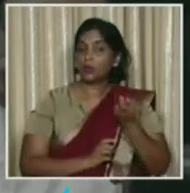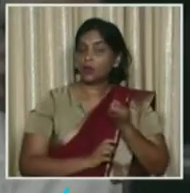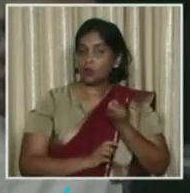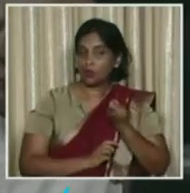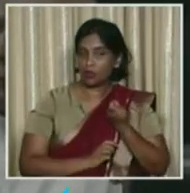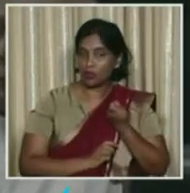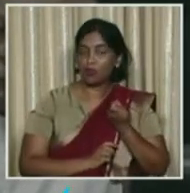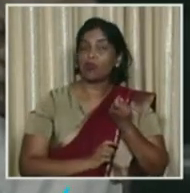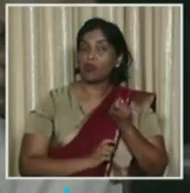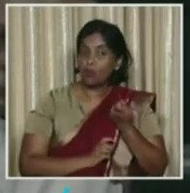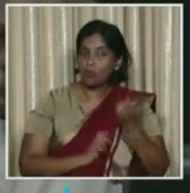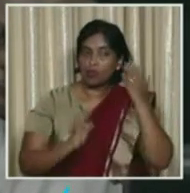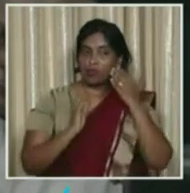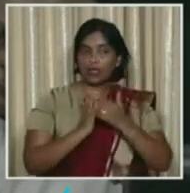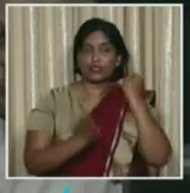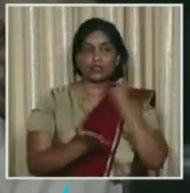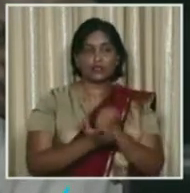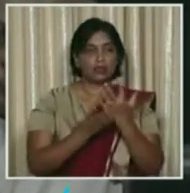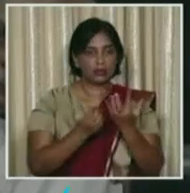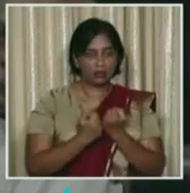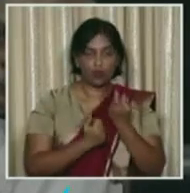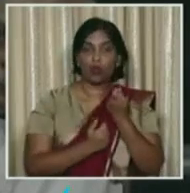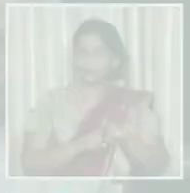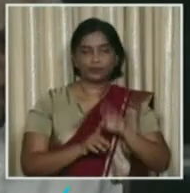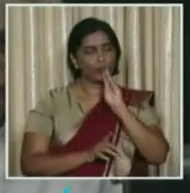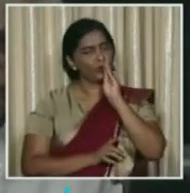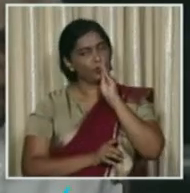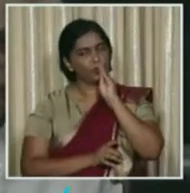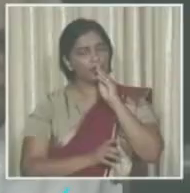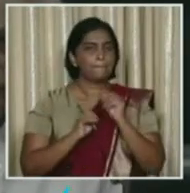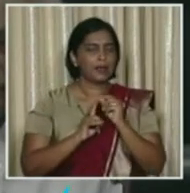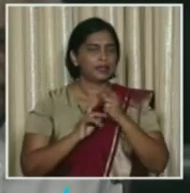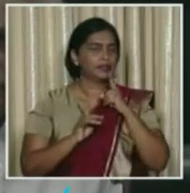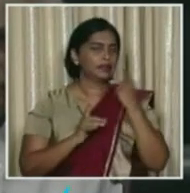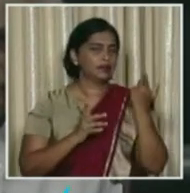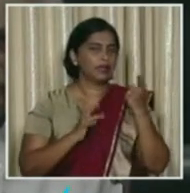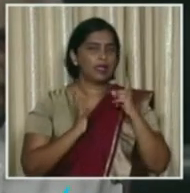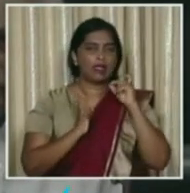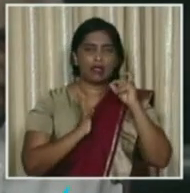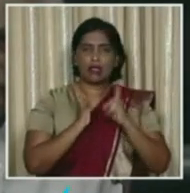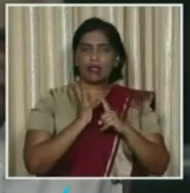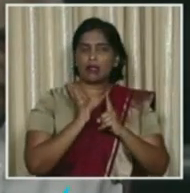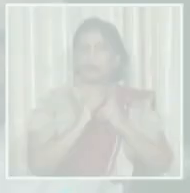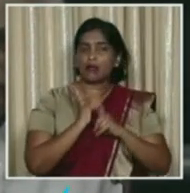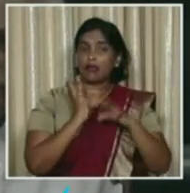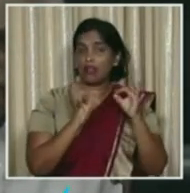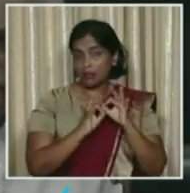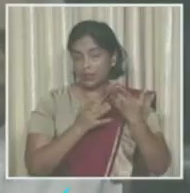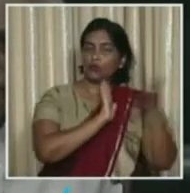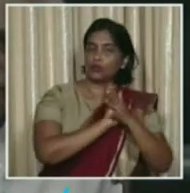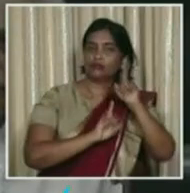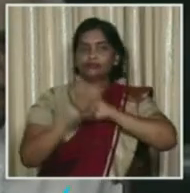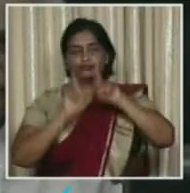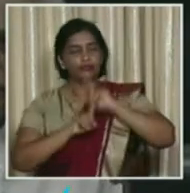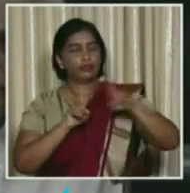හිමියන්ගේ මූල්‍යකරණ සහතිකය ලබා ගත්තේ. ෆයිනෑන්ෂල් ඉන්ෂුරන්ස් පැරිස් ක්ලබ් එක සහ ඉන්දියාව සමග අපි සාකච්ඡා කරනවා. අනික්